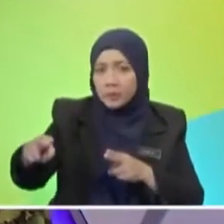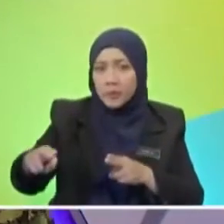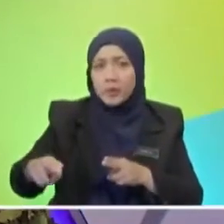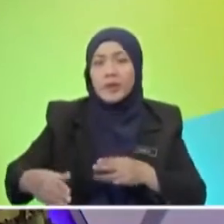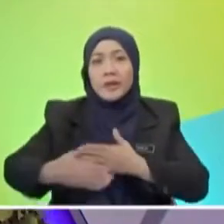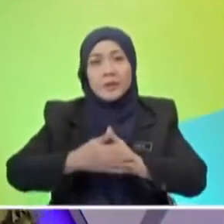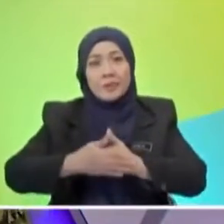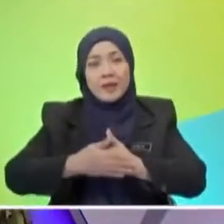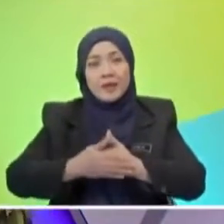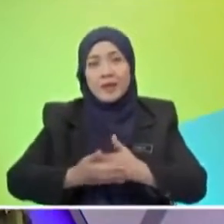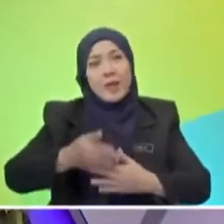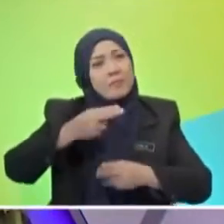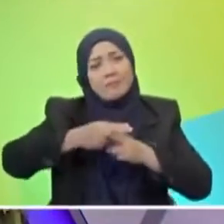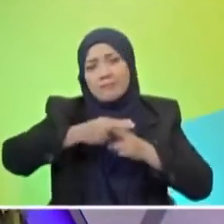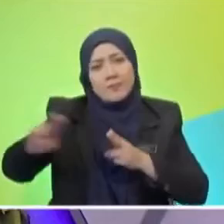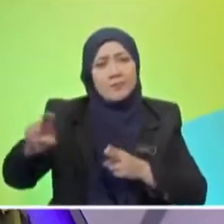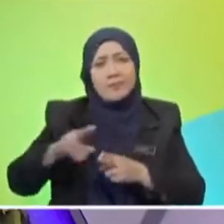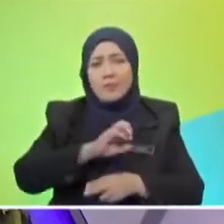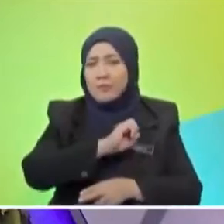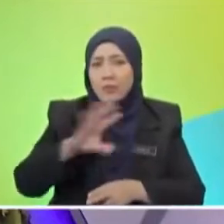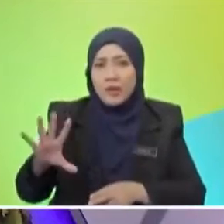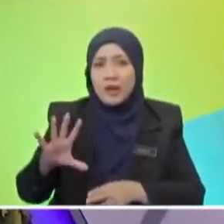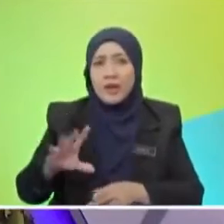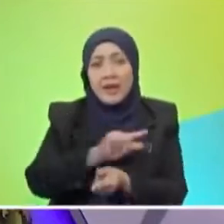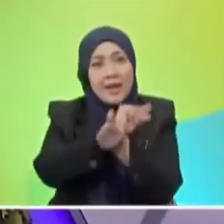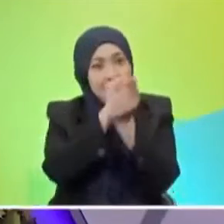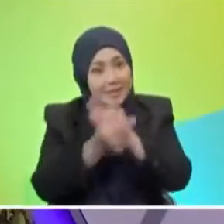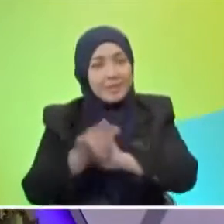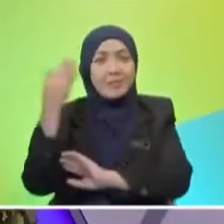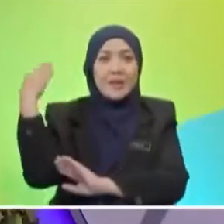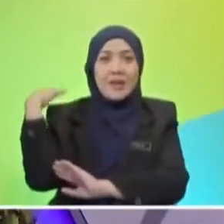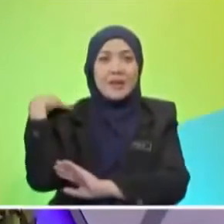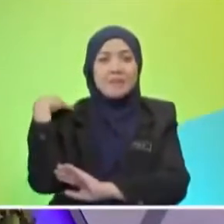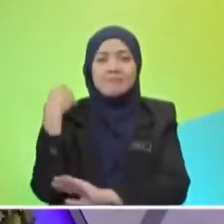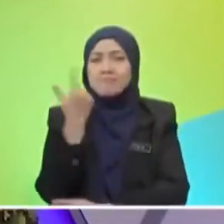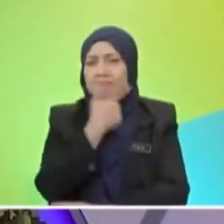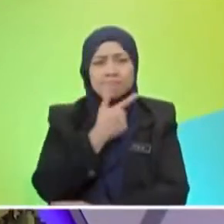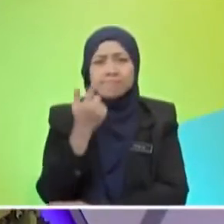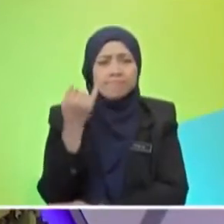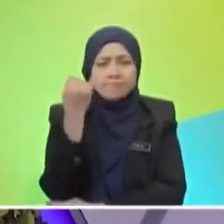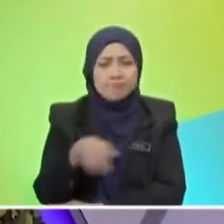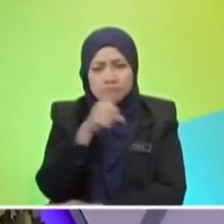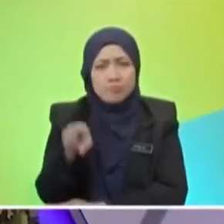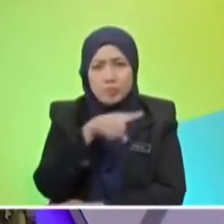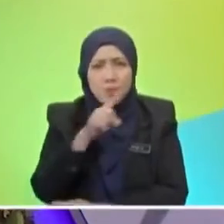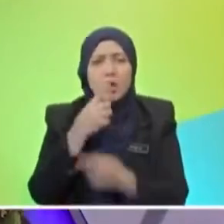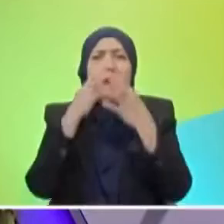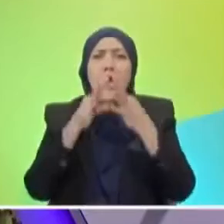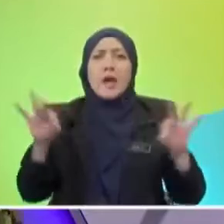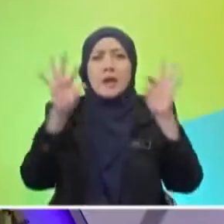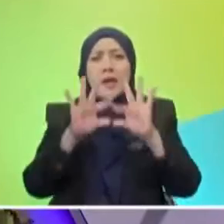ganti depan, potong belakang, ganti dah belakang. Jangan pusing ayat, nanti salah.